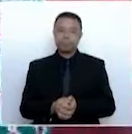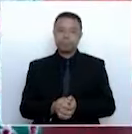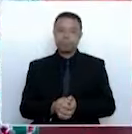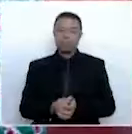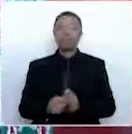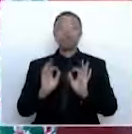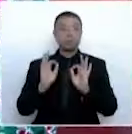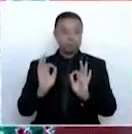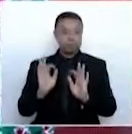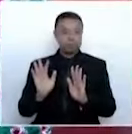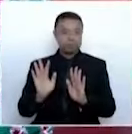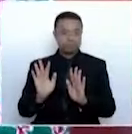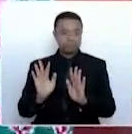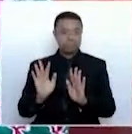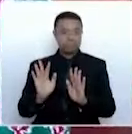Baik.